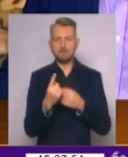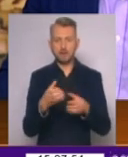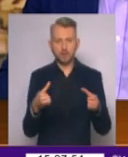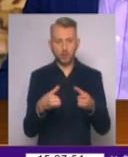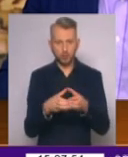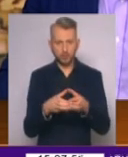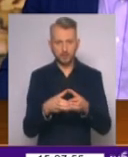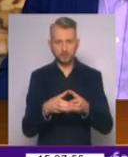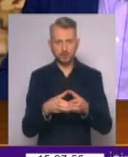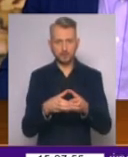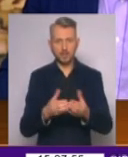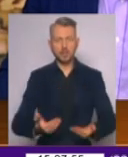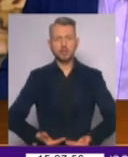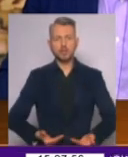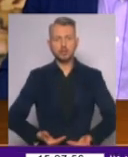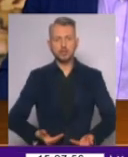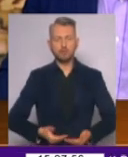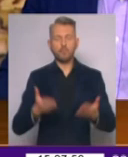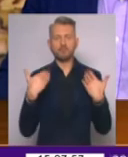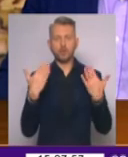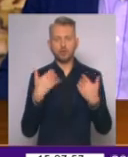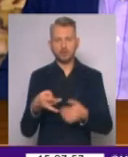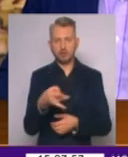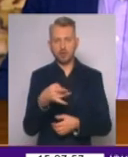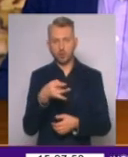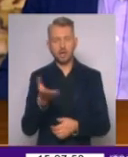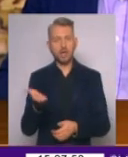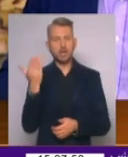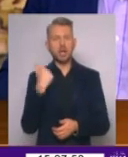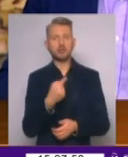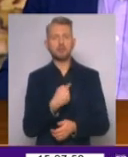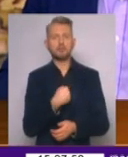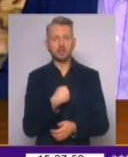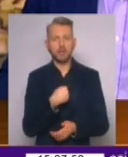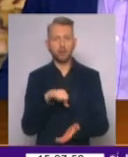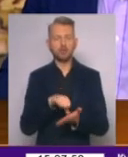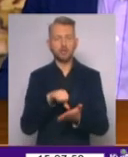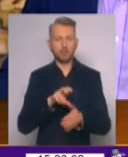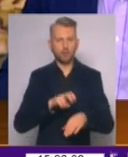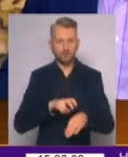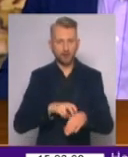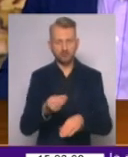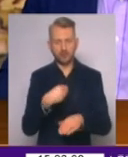группы, живу в Святошинском районе. Раньше мне участковый давал рецепт, выписывал,